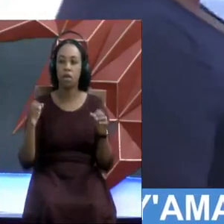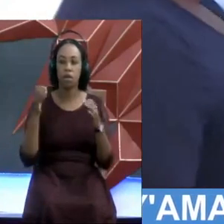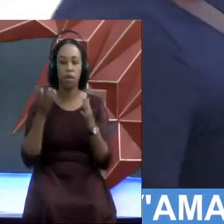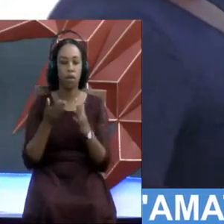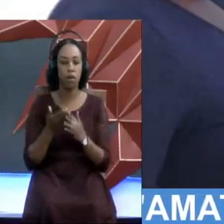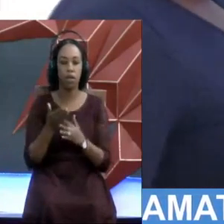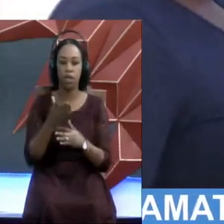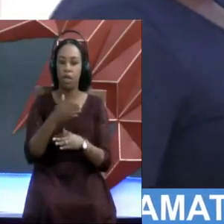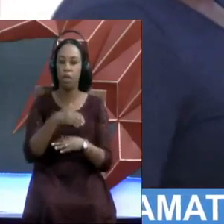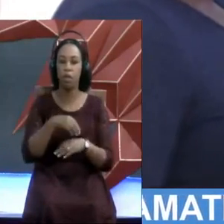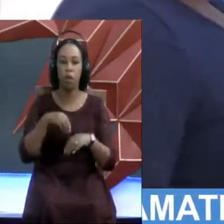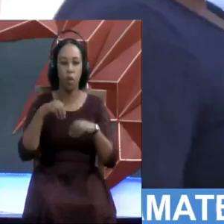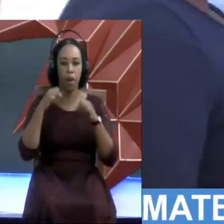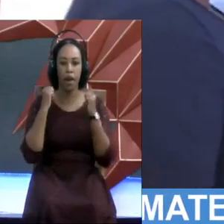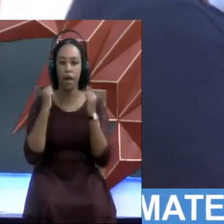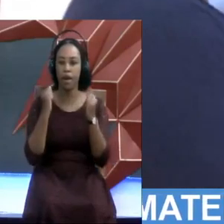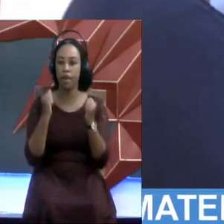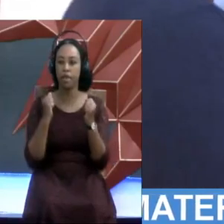Bwana Yesu